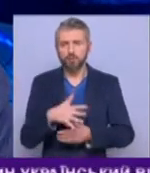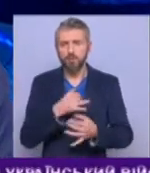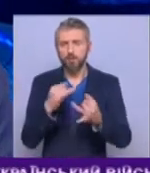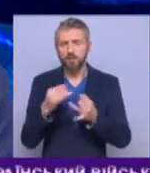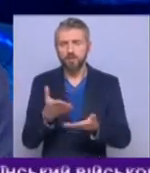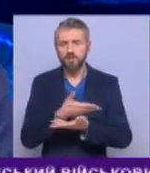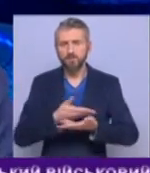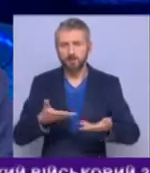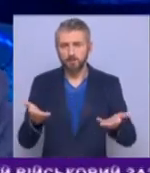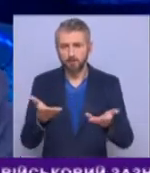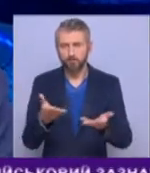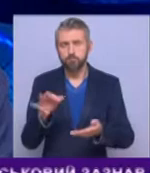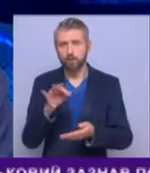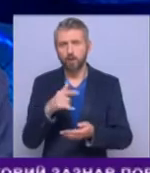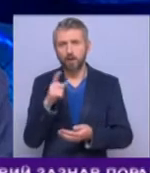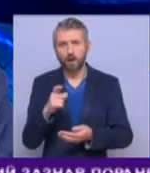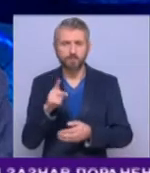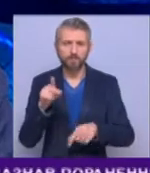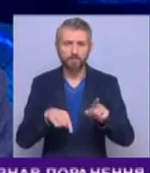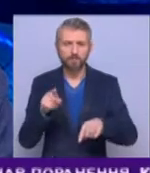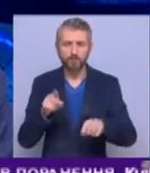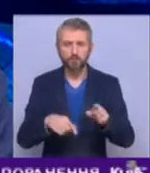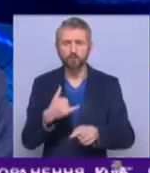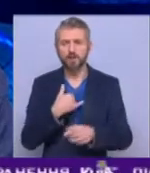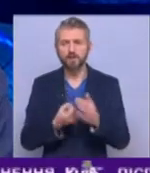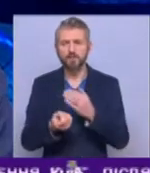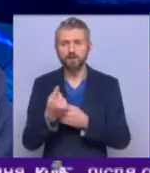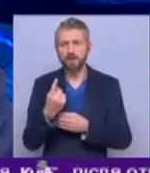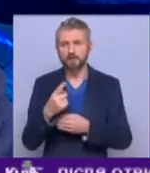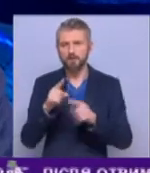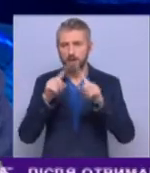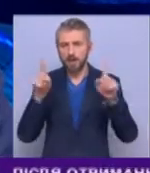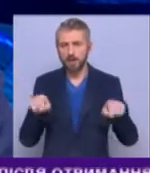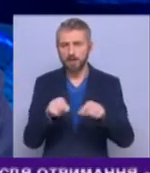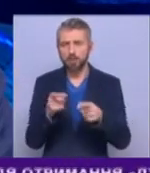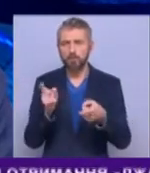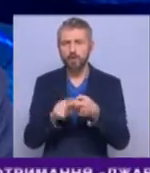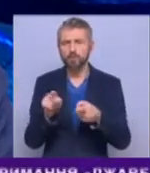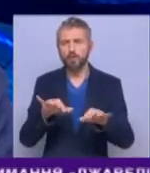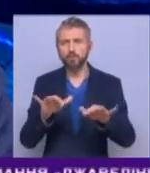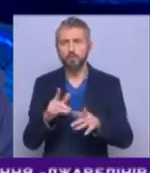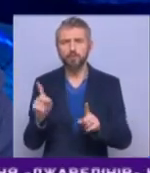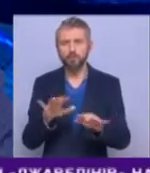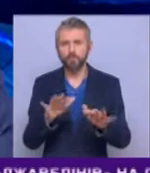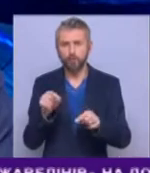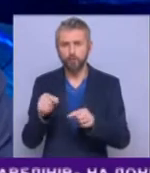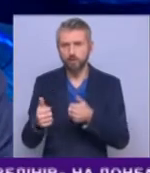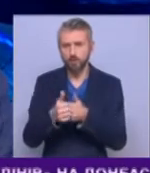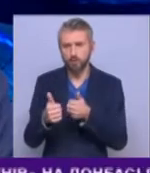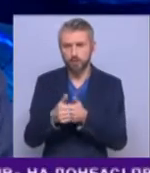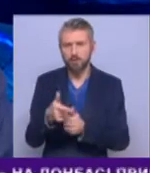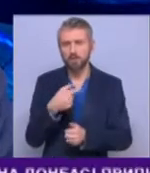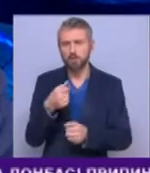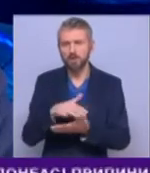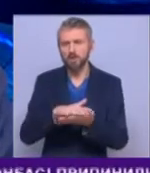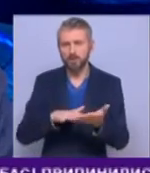вами про газ. Часу часу у нас в полі вікні з'являється картинка, пов'язана з тією ситуацією, що відбувається тут неподалік. Ми трохи далі